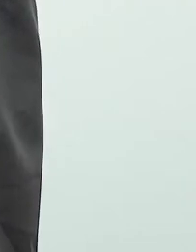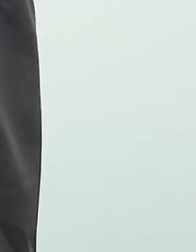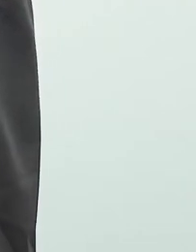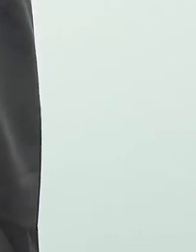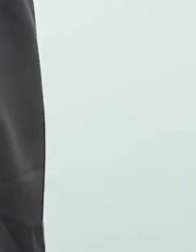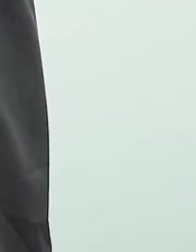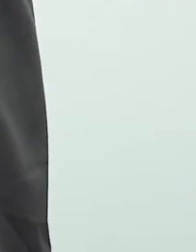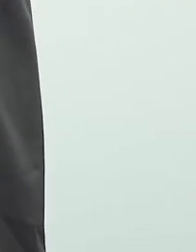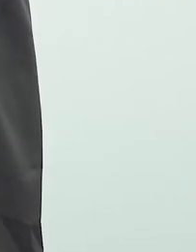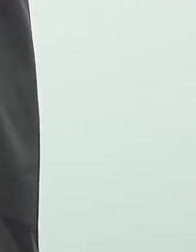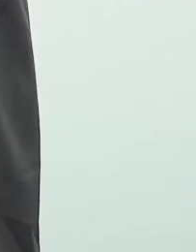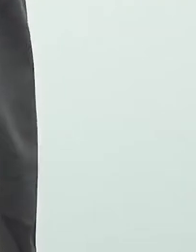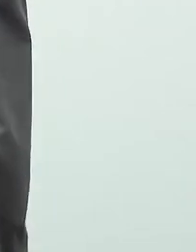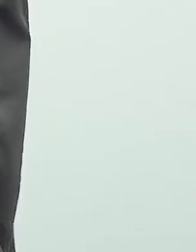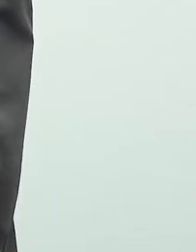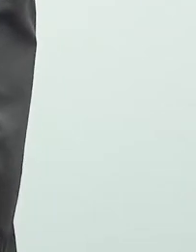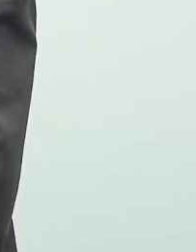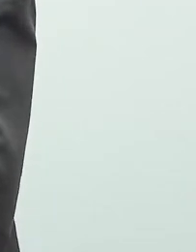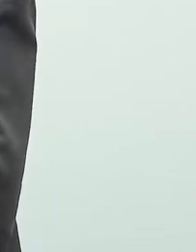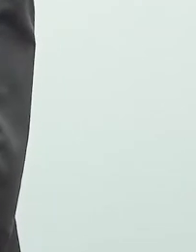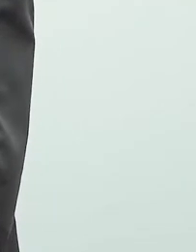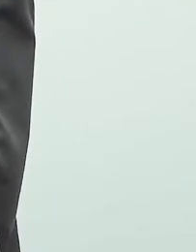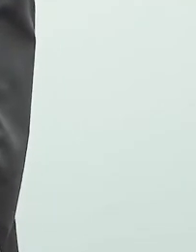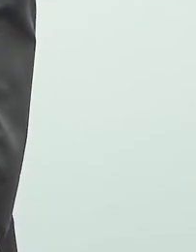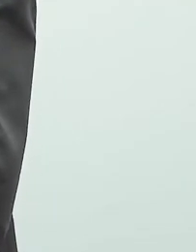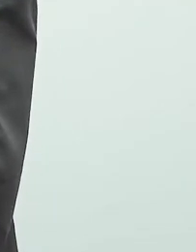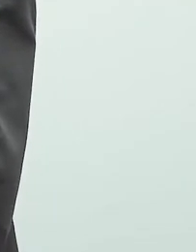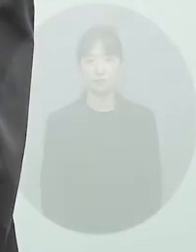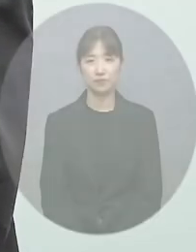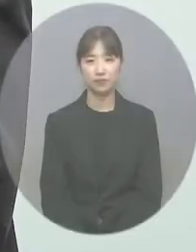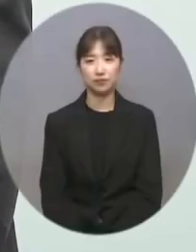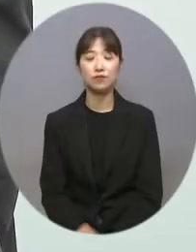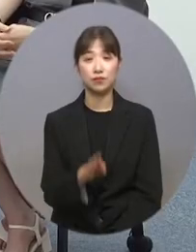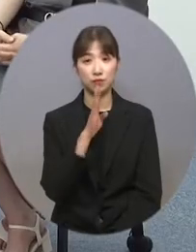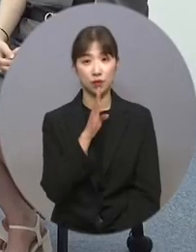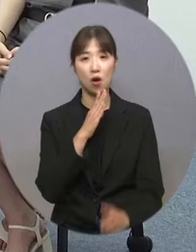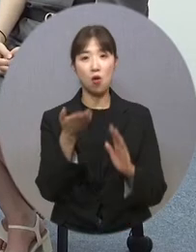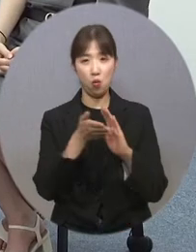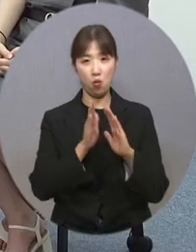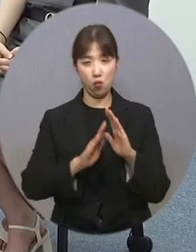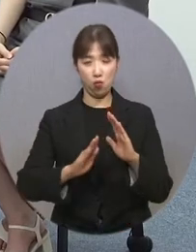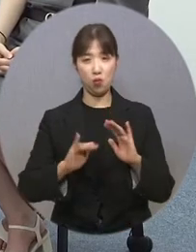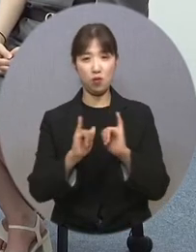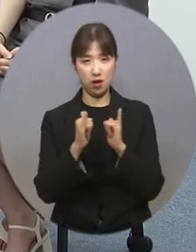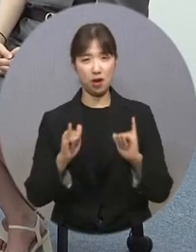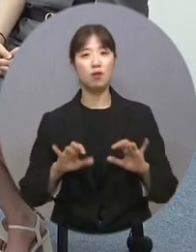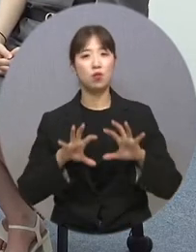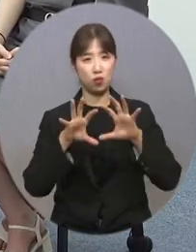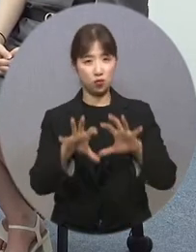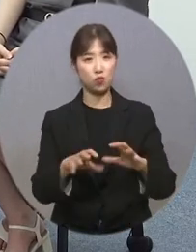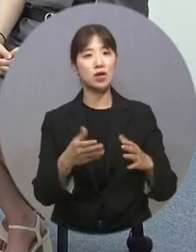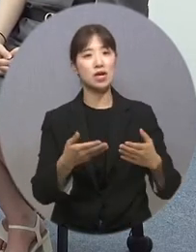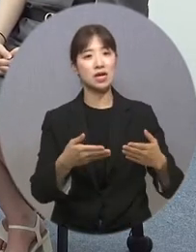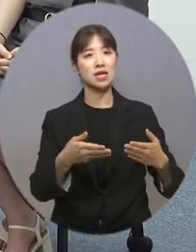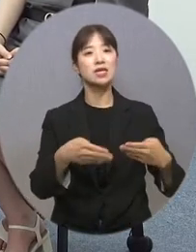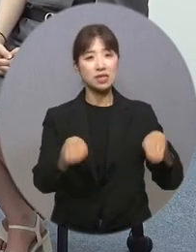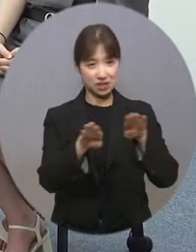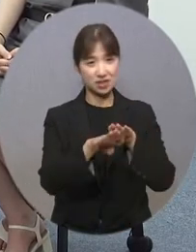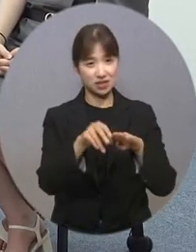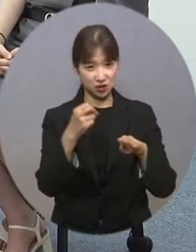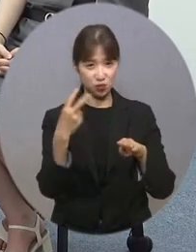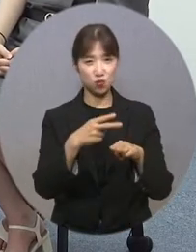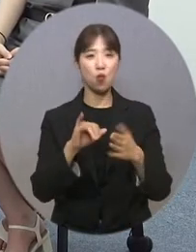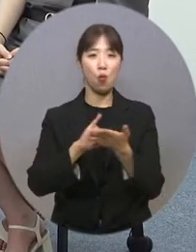설치해 났으면 좋겠다는 생각도 있었습니다 절 그 공공장소 있죠 뭐 다중이용시설 공항 이런데 키오스크 이런